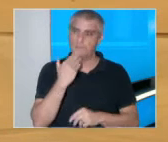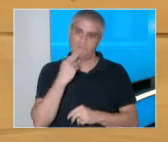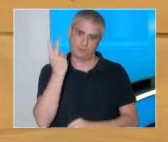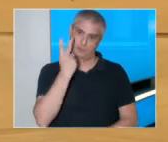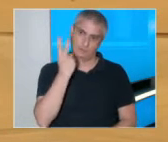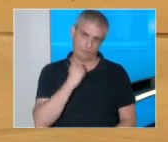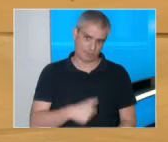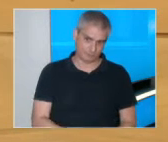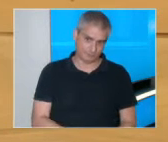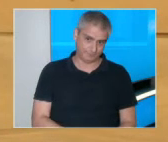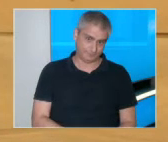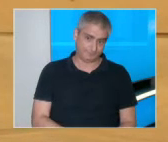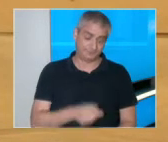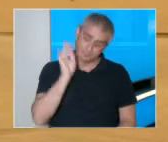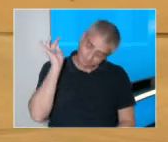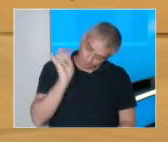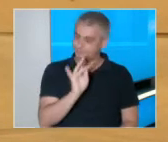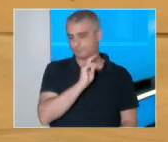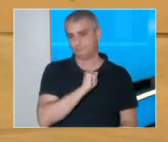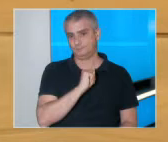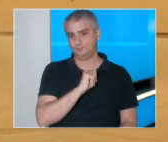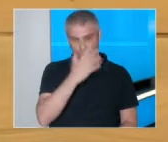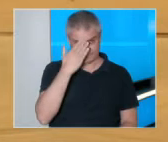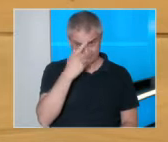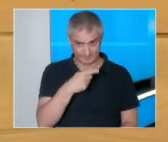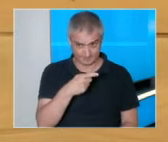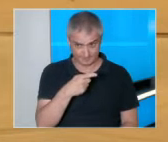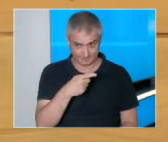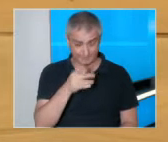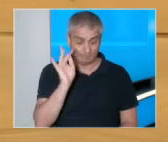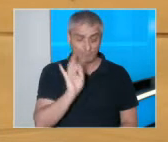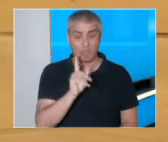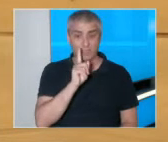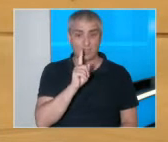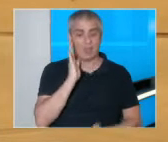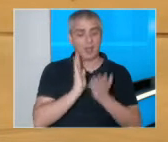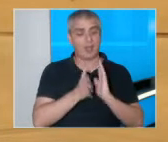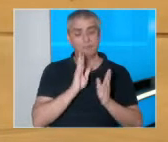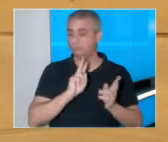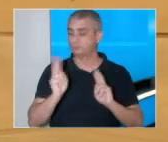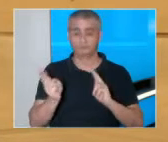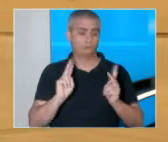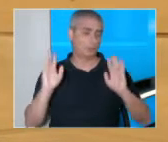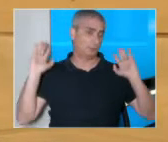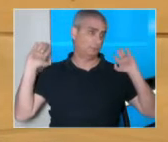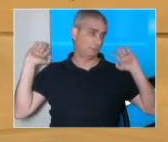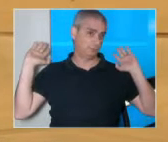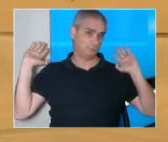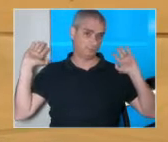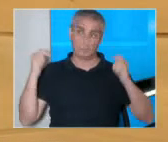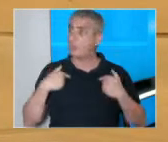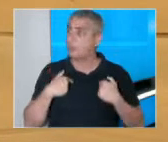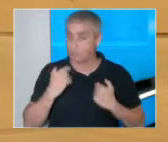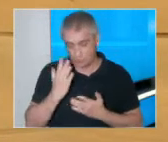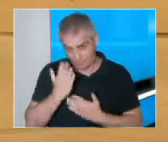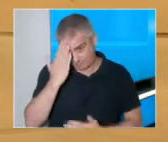כמובן, שמגנה... מכירים את זה? מגנה אלימות מכל צד. אנחנו